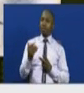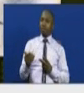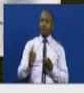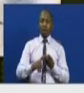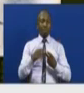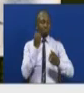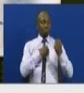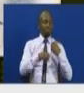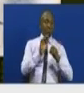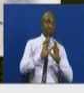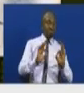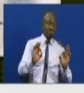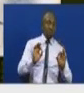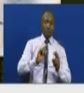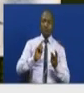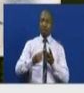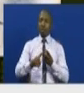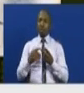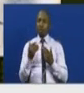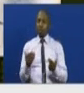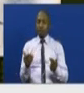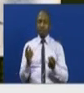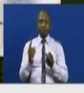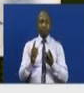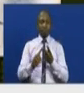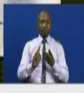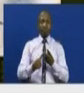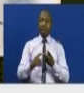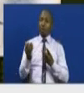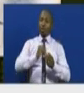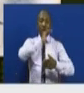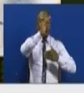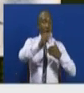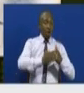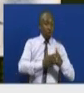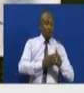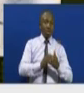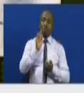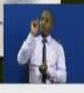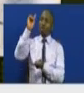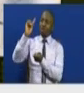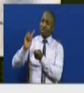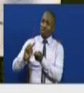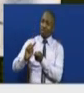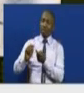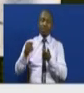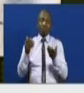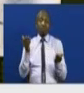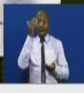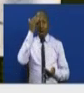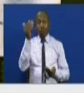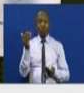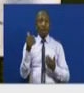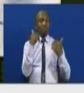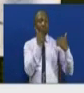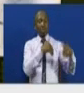mazuri kama mtu atakuwa afanye vile ya kujikipu performance yake. Anaweza akarudi yuko chini sana, na tujui TFF atatoa